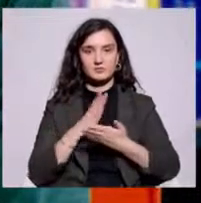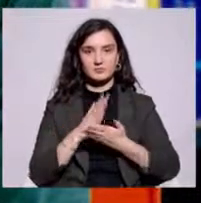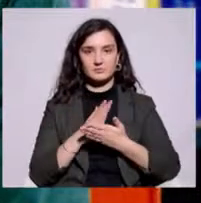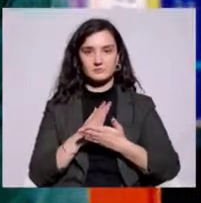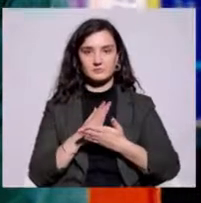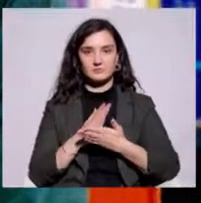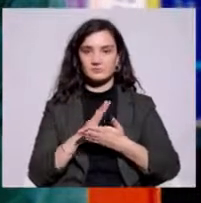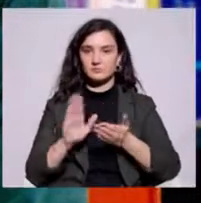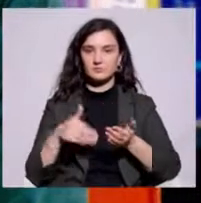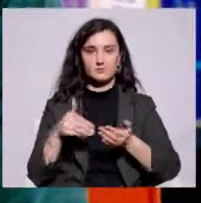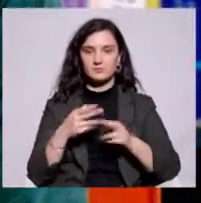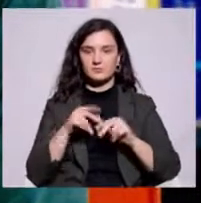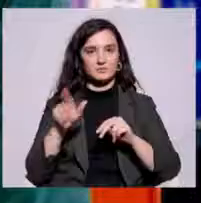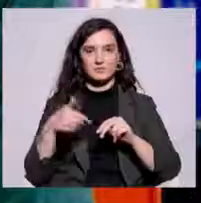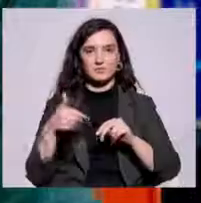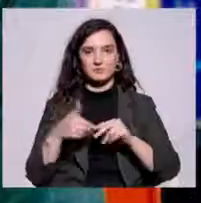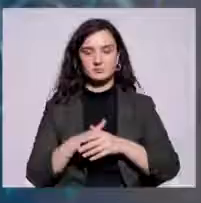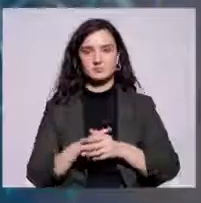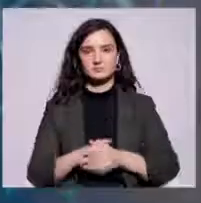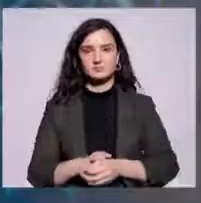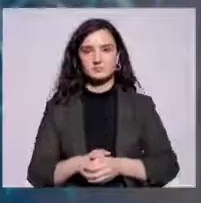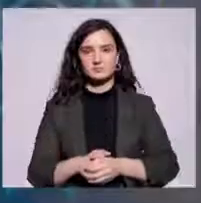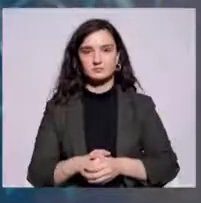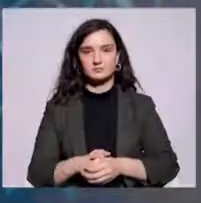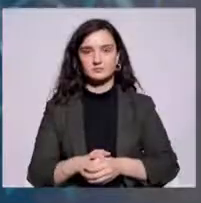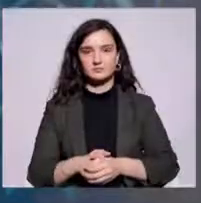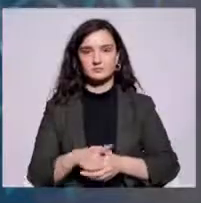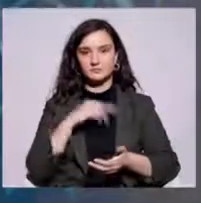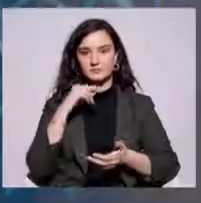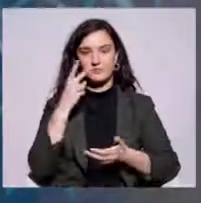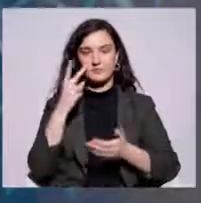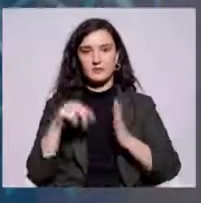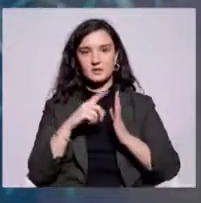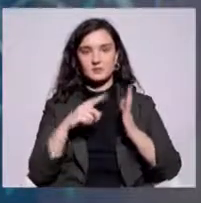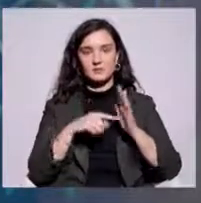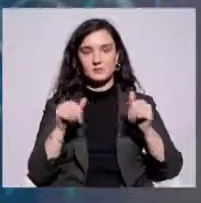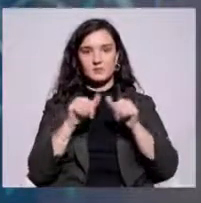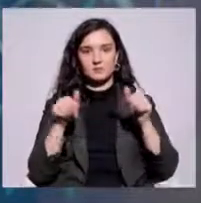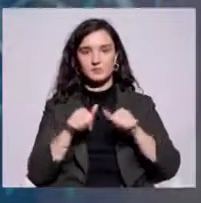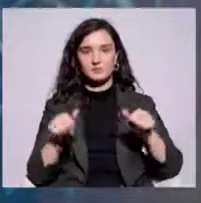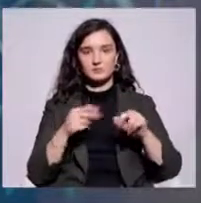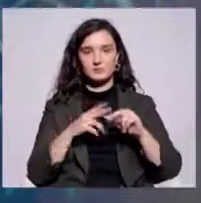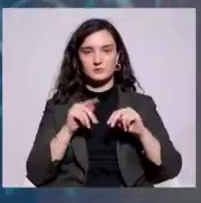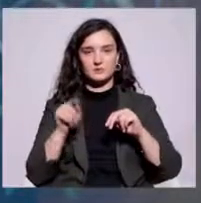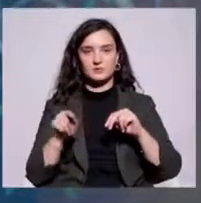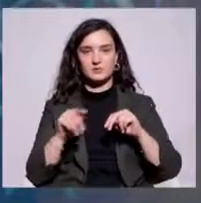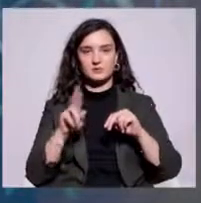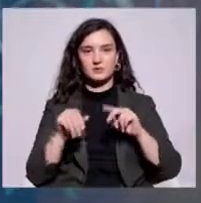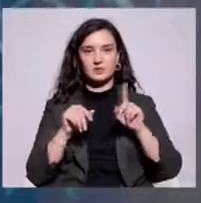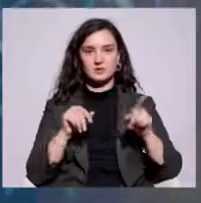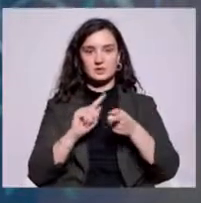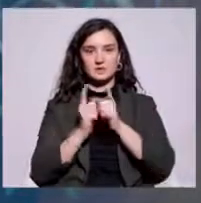are. No, there aren't. დავაკვირდეთ კითხვით ფორმაში there და